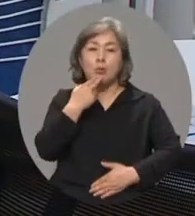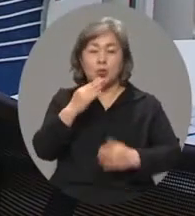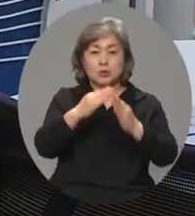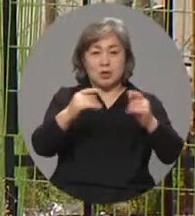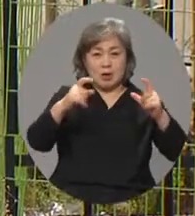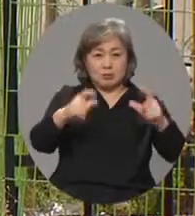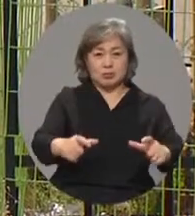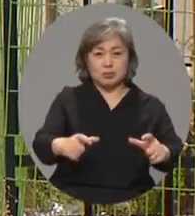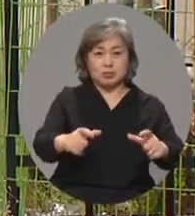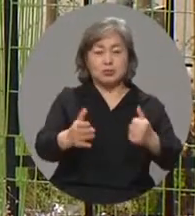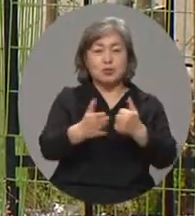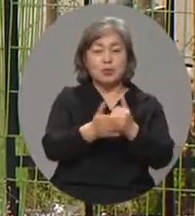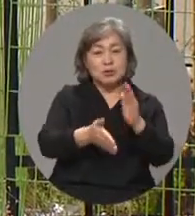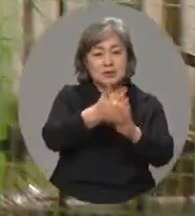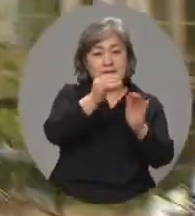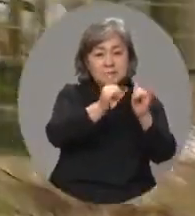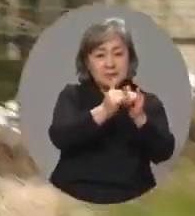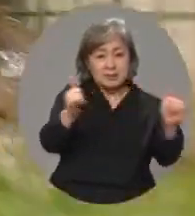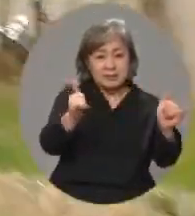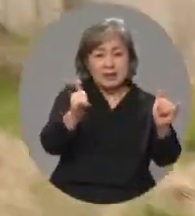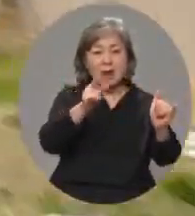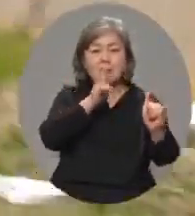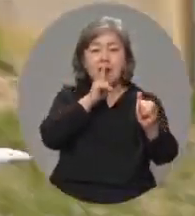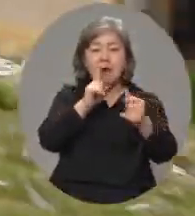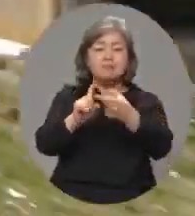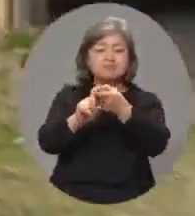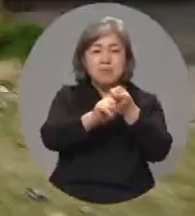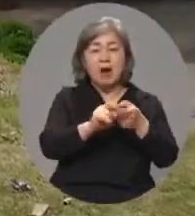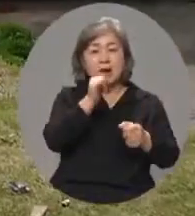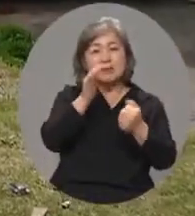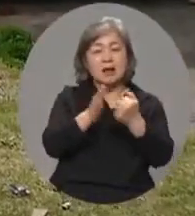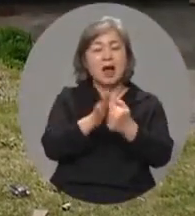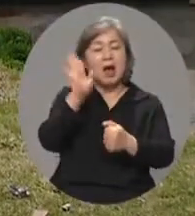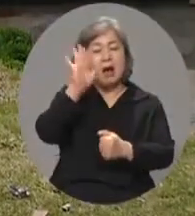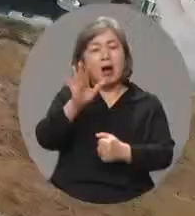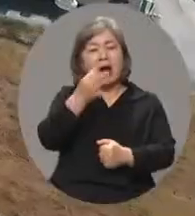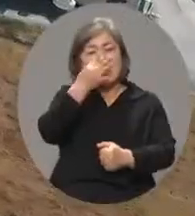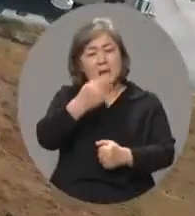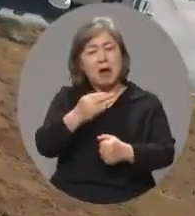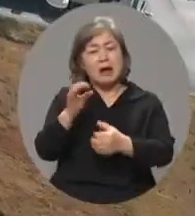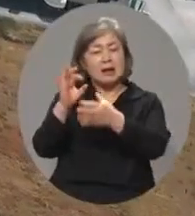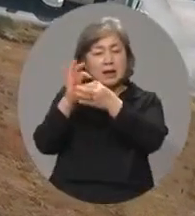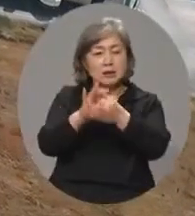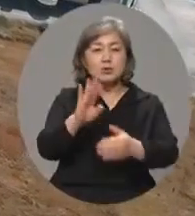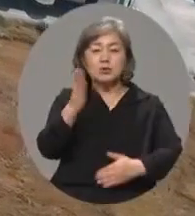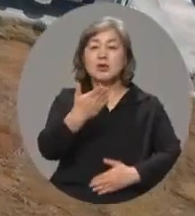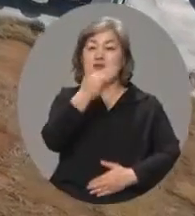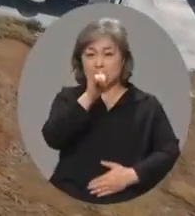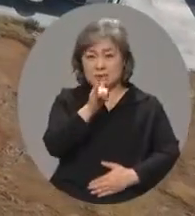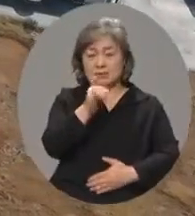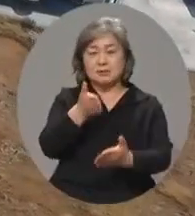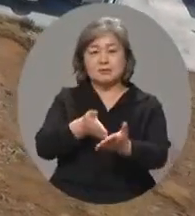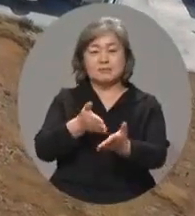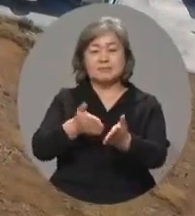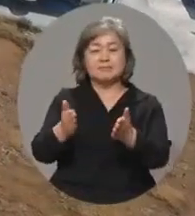전라북도와 다수 시민들의 다양한 의견이 얽혀있어 산넘어 산이라는 시각이 적지 않습니다 mbc 뉴스 한 번